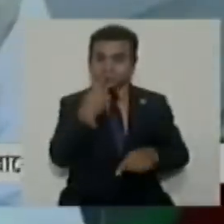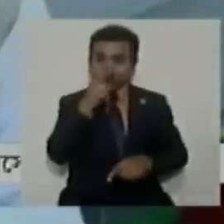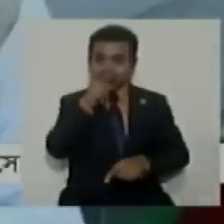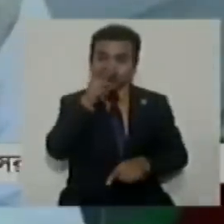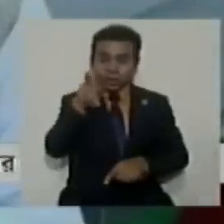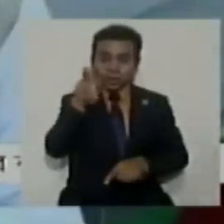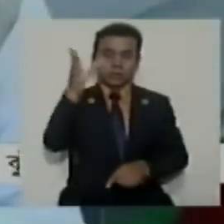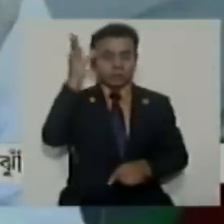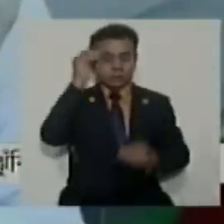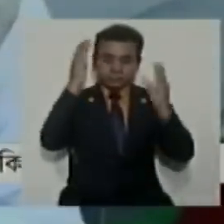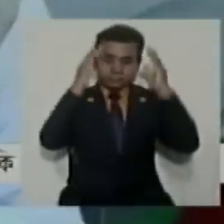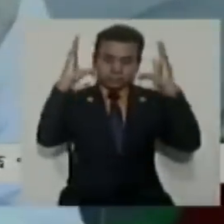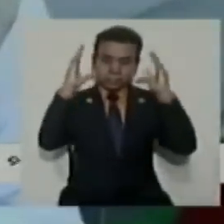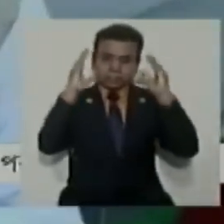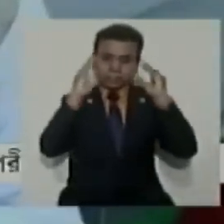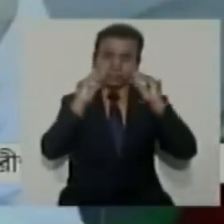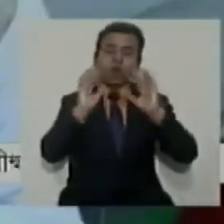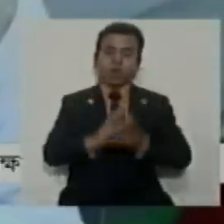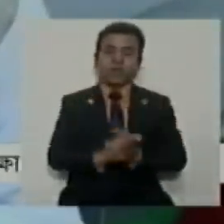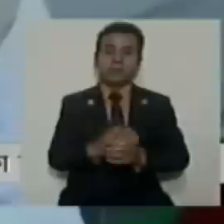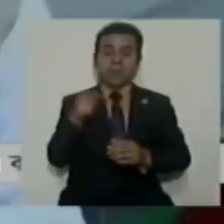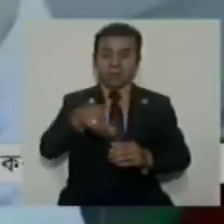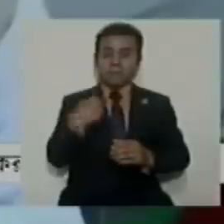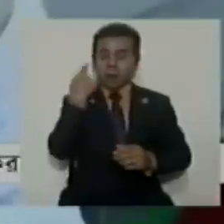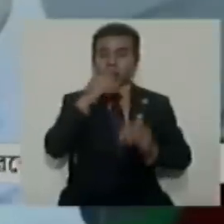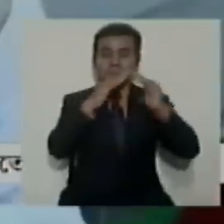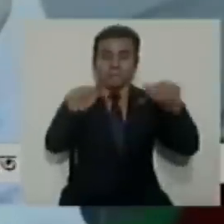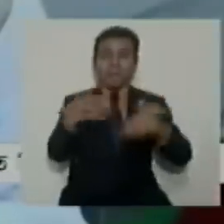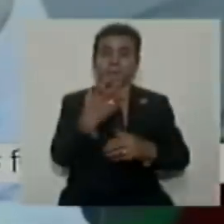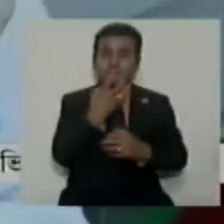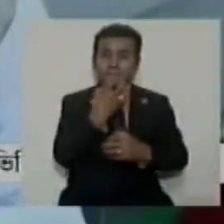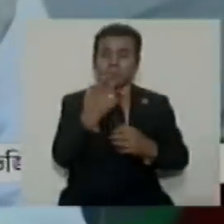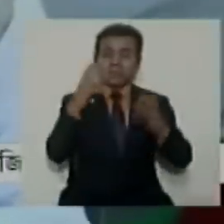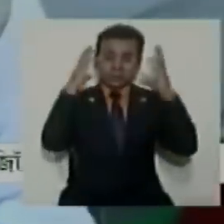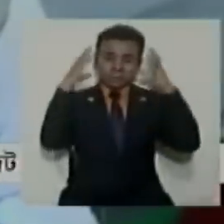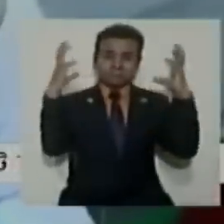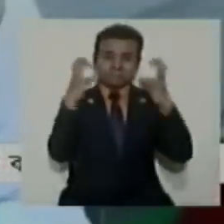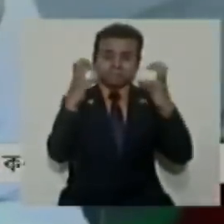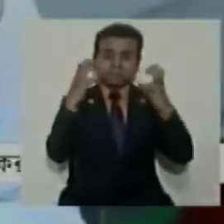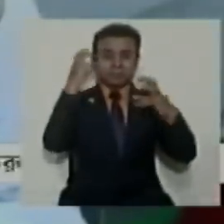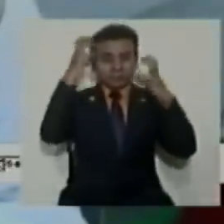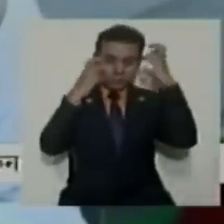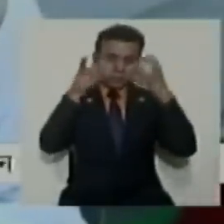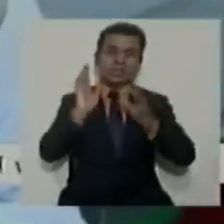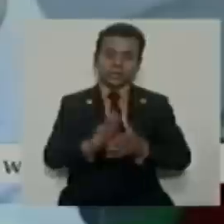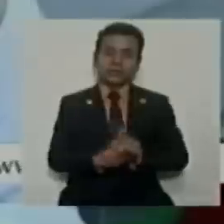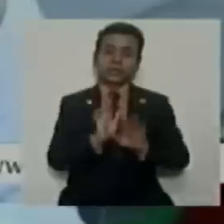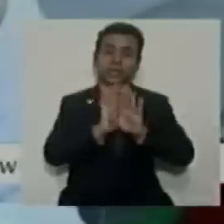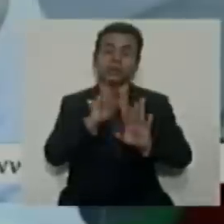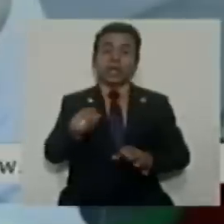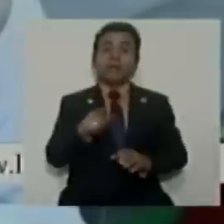করোনা ভাইরাস প্রতিরোধের মূল হাতিয়ার হলো সংক্রমণ রোধ করা। করোনা হাসপাতাল